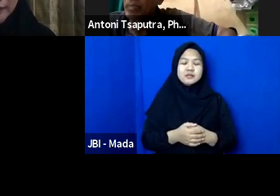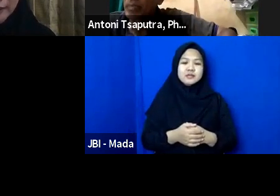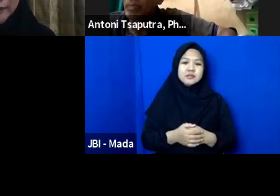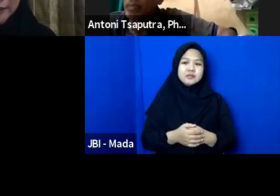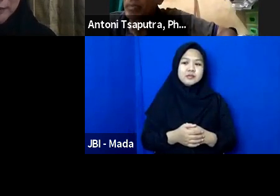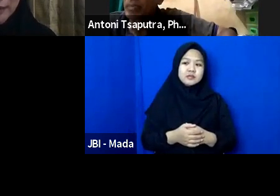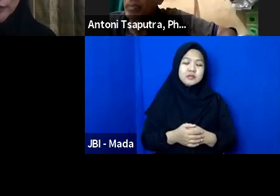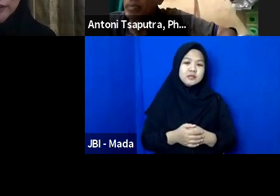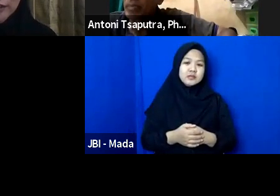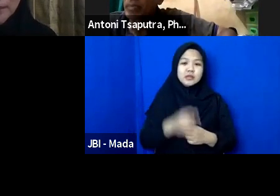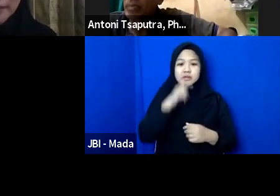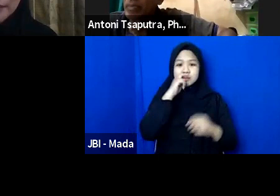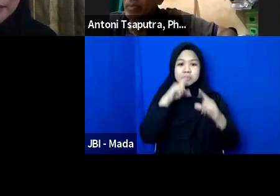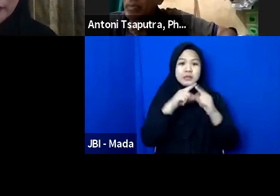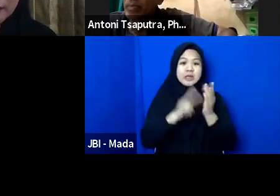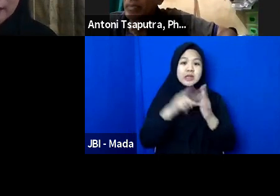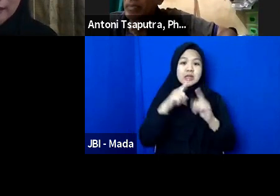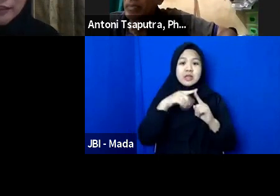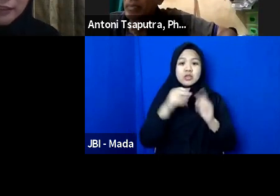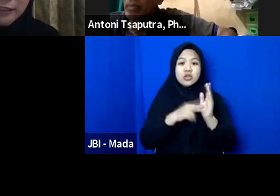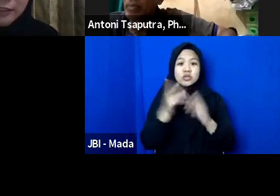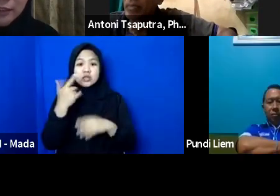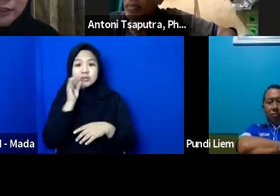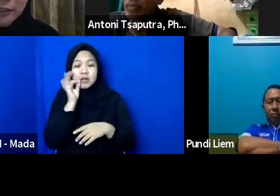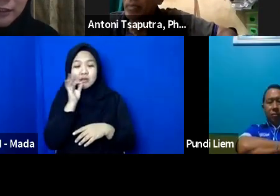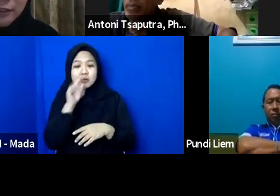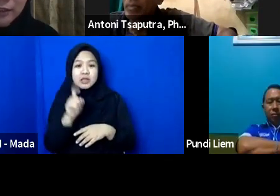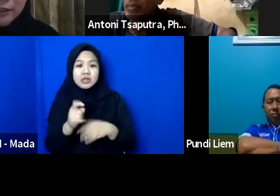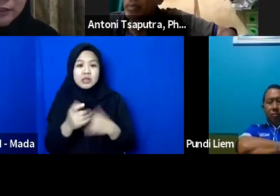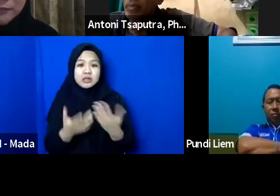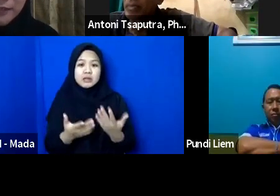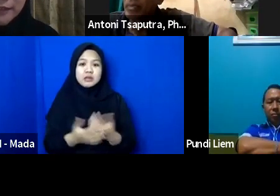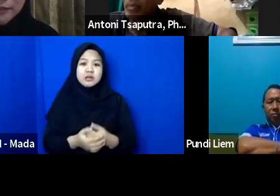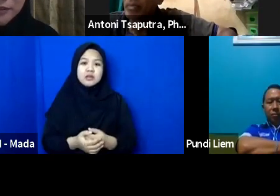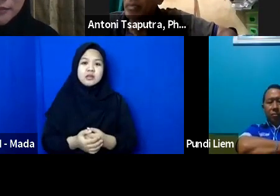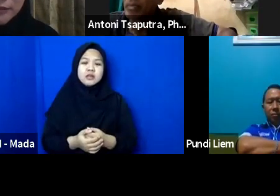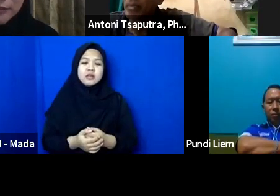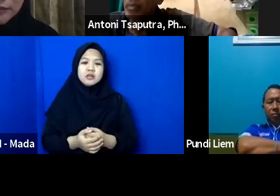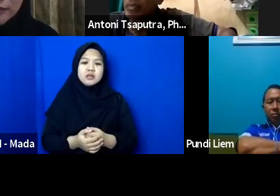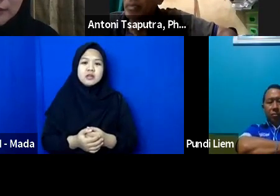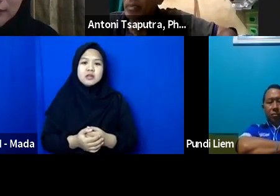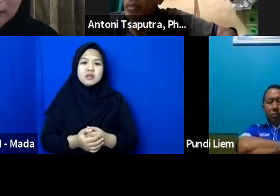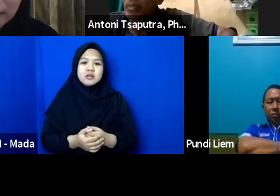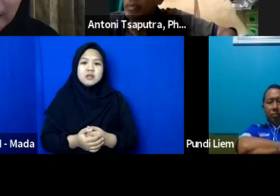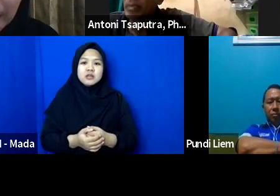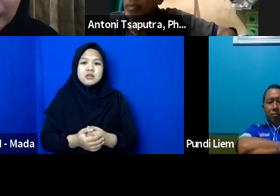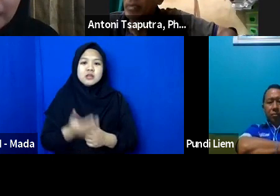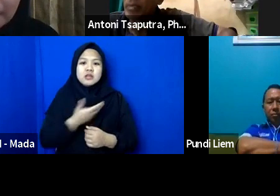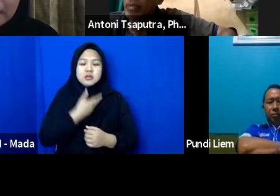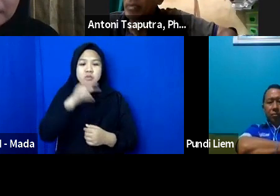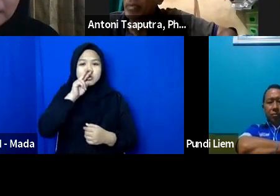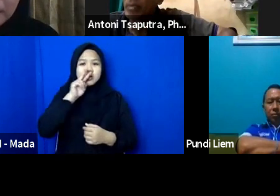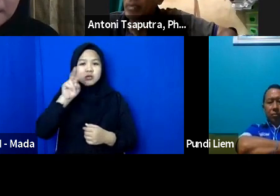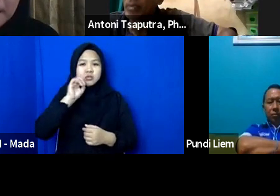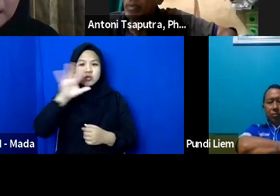pertanyaan dari pantai misteri apa ya maaf ya ingin memutar ingin memutar